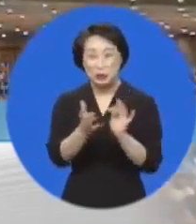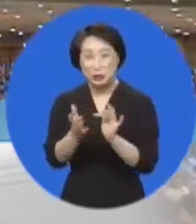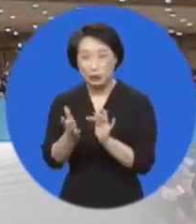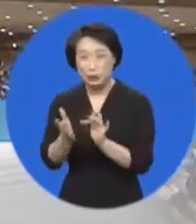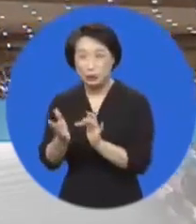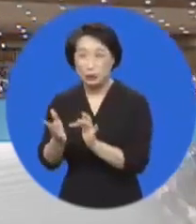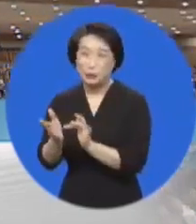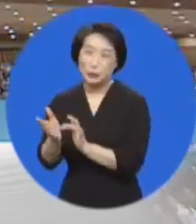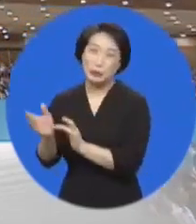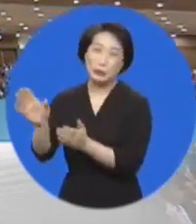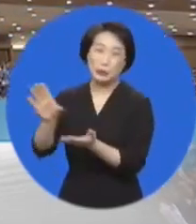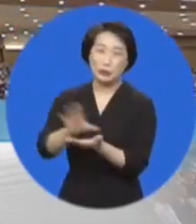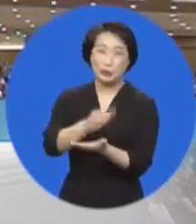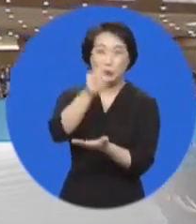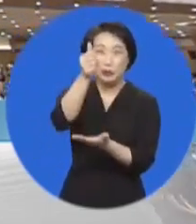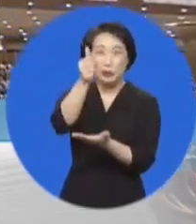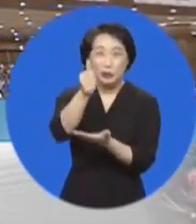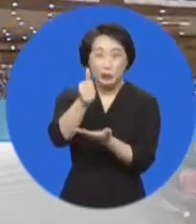예수